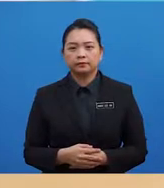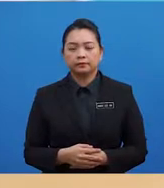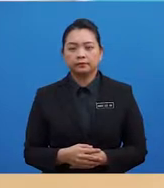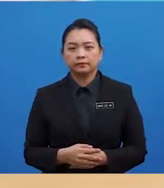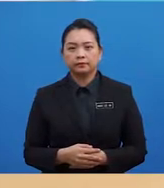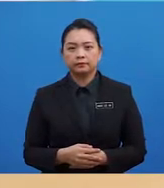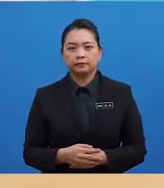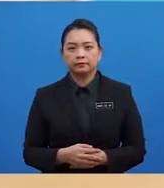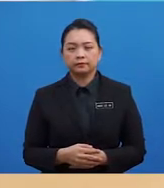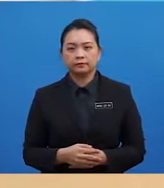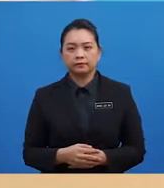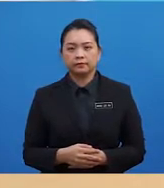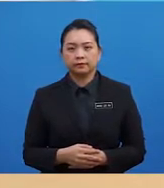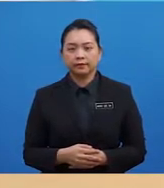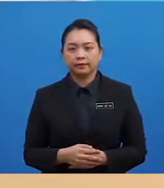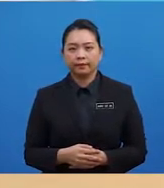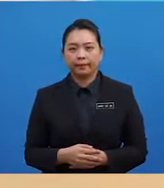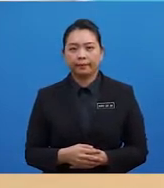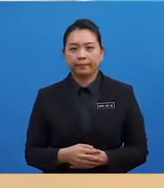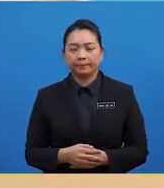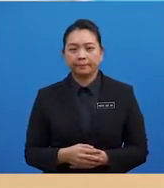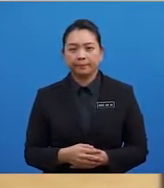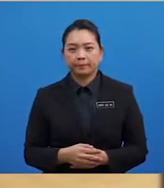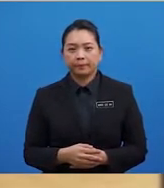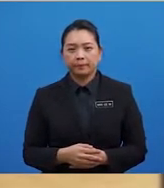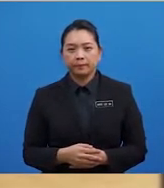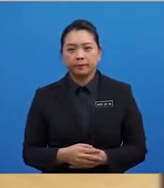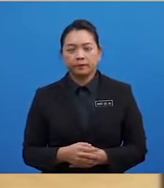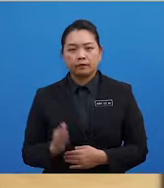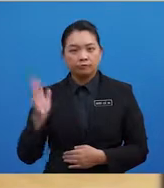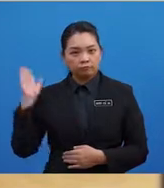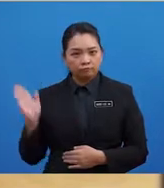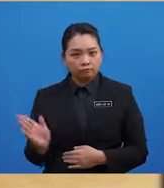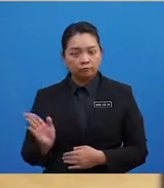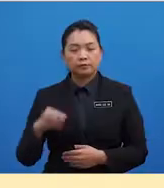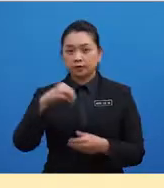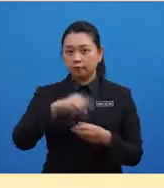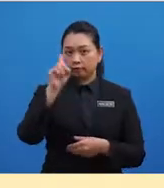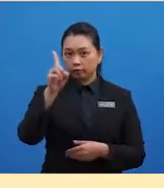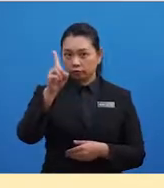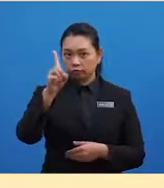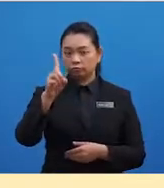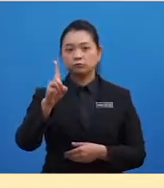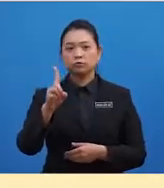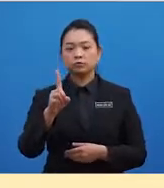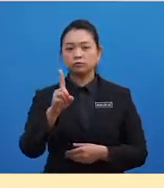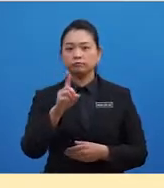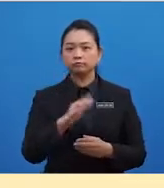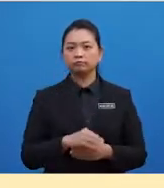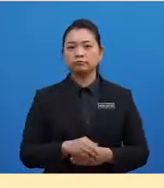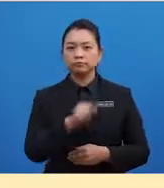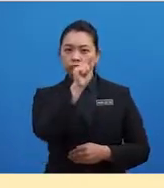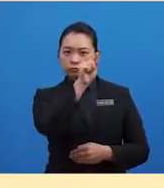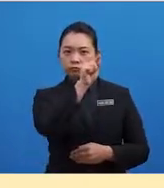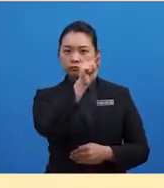Sekarang, mari kita lihat lebih terperinci tentang poligon. Dalam sebuah poligon, penjuru ialah titik di